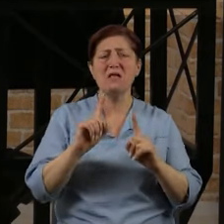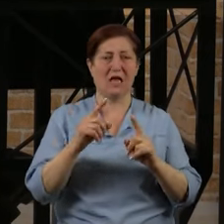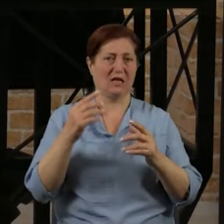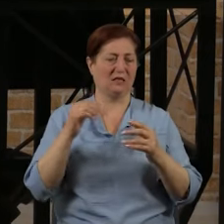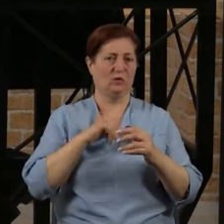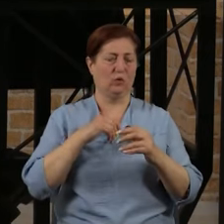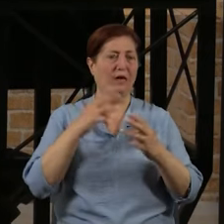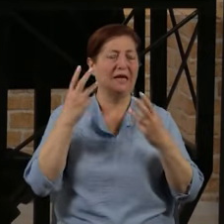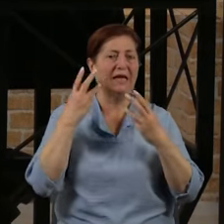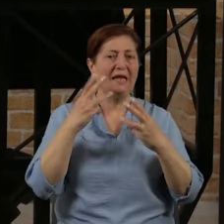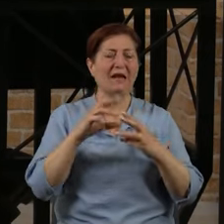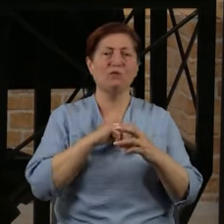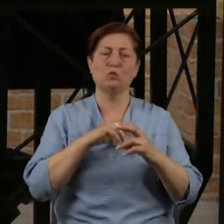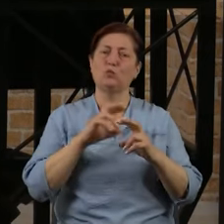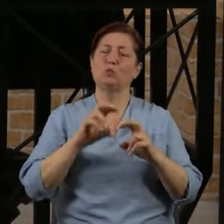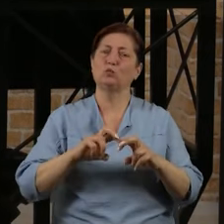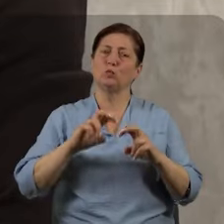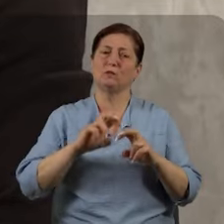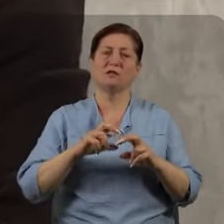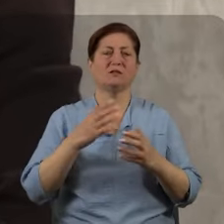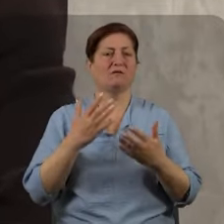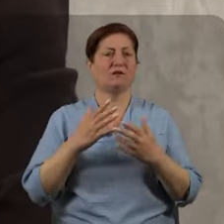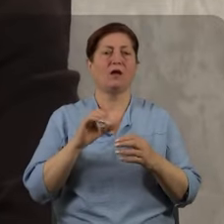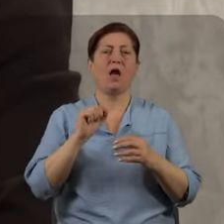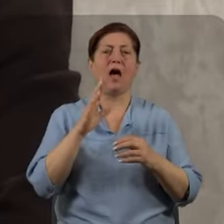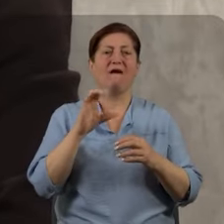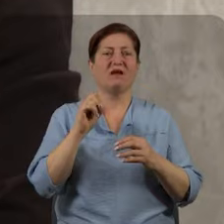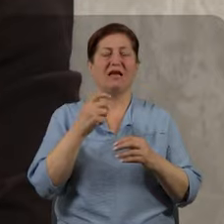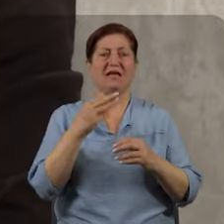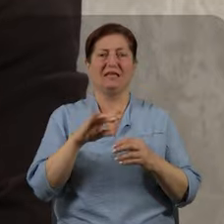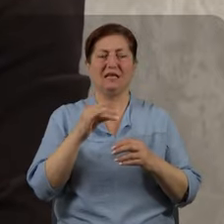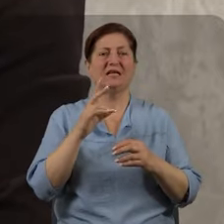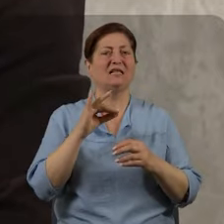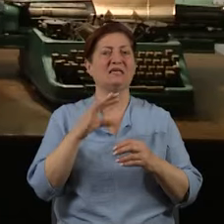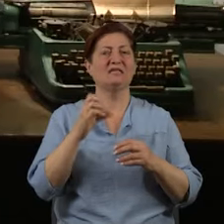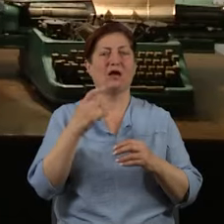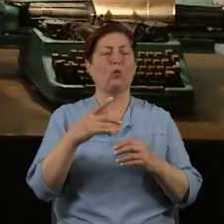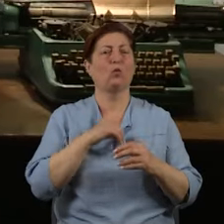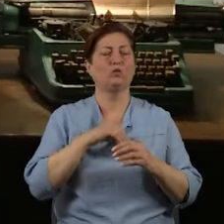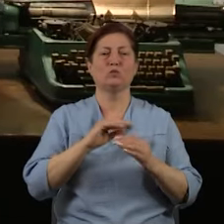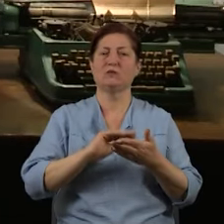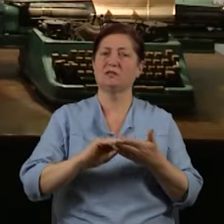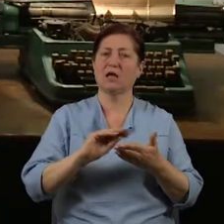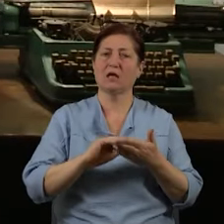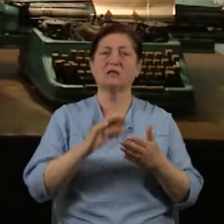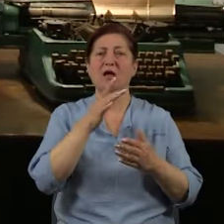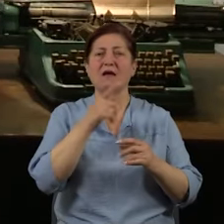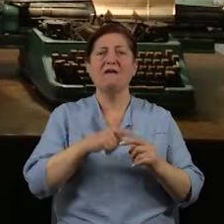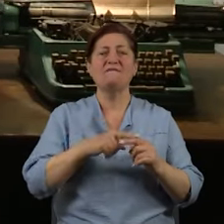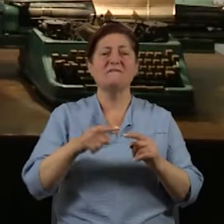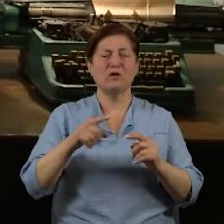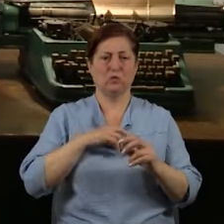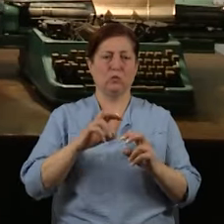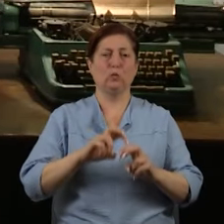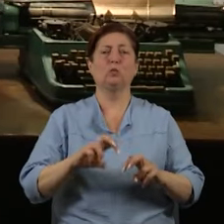եւ հատկապես եթե ուսումնասիրենք օրինակ նույն Ավետիք Իսահակյանի ստեղծագործությունը, ինչու, որովհետև վերջի շրջանում ուսումնասիրում